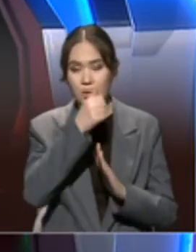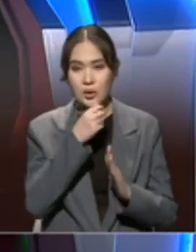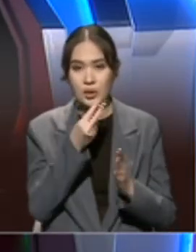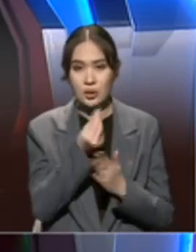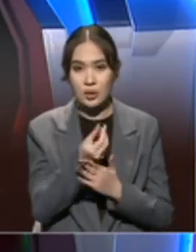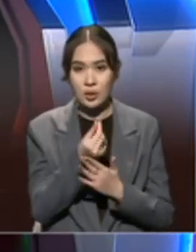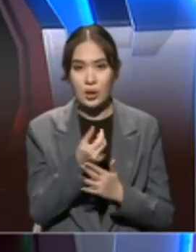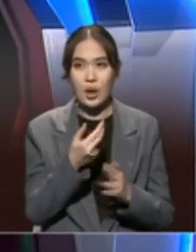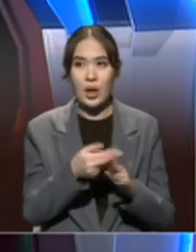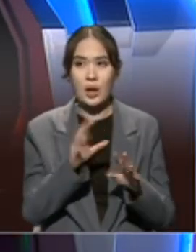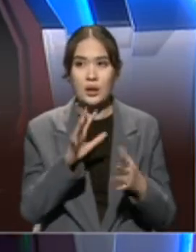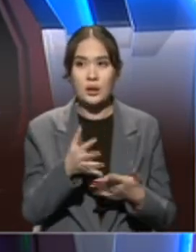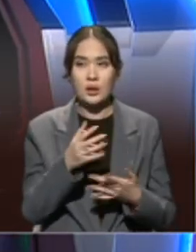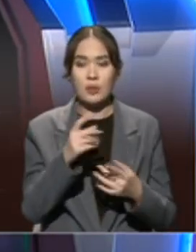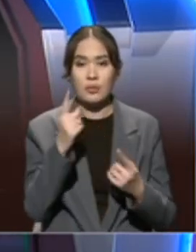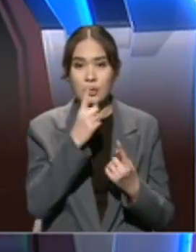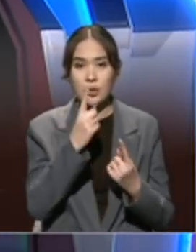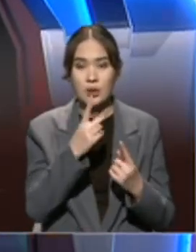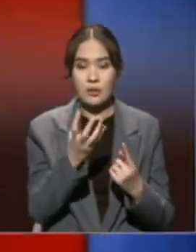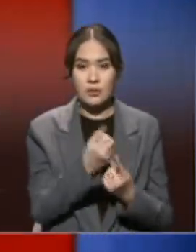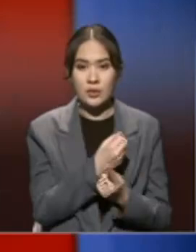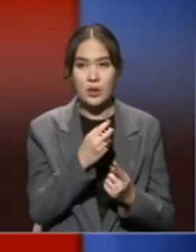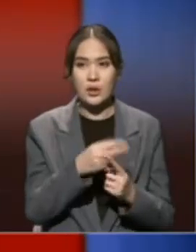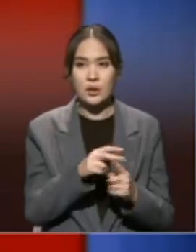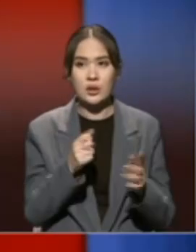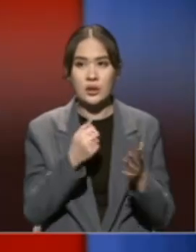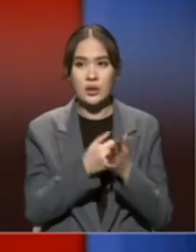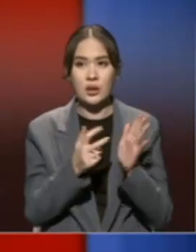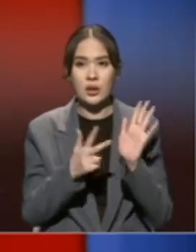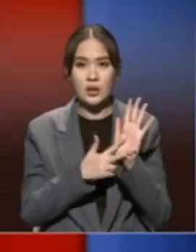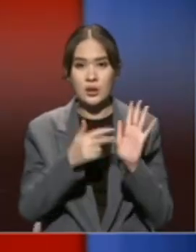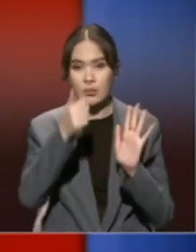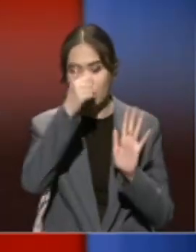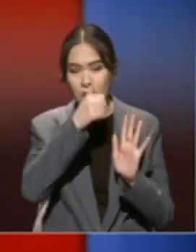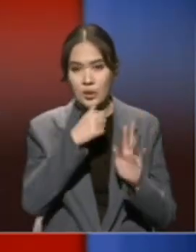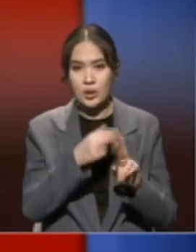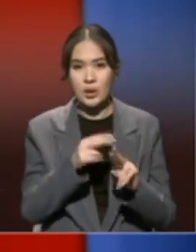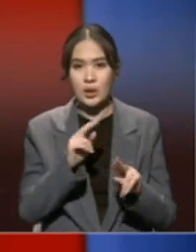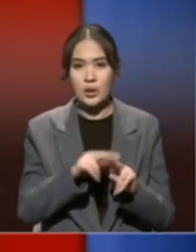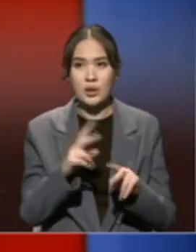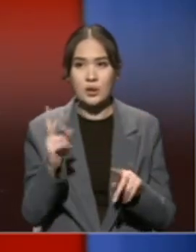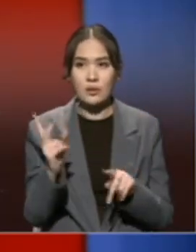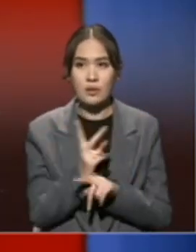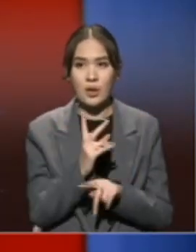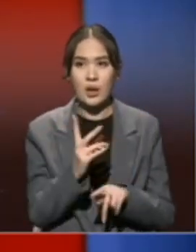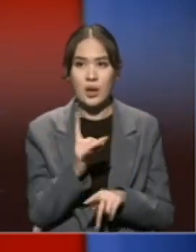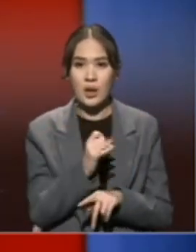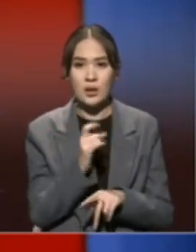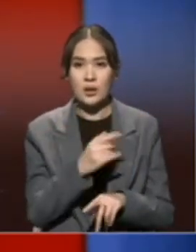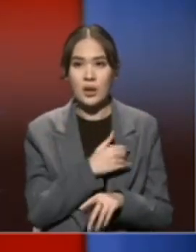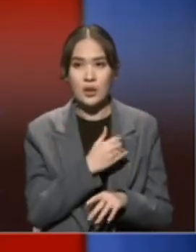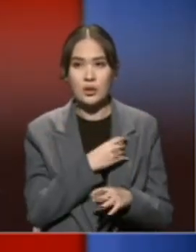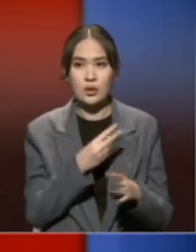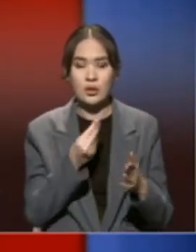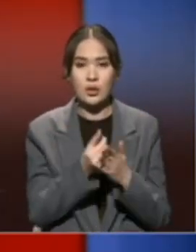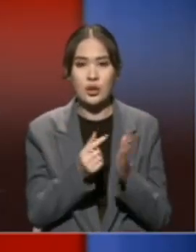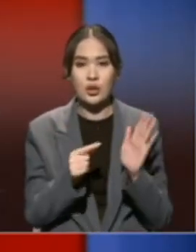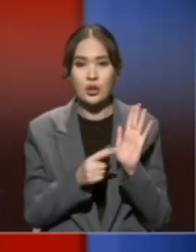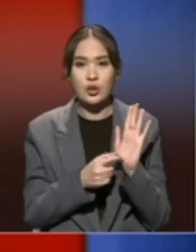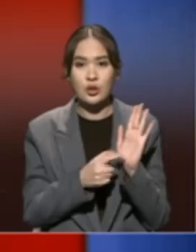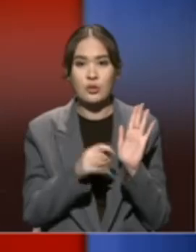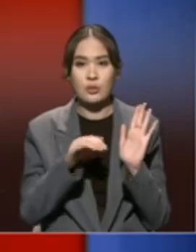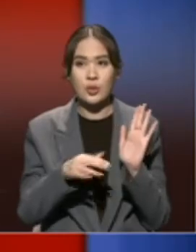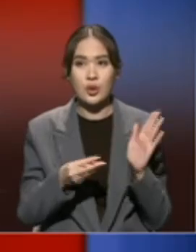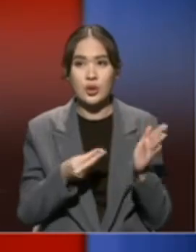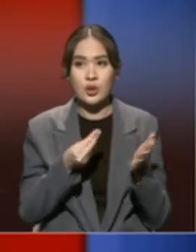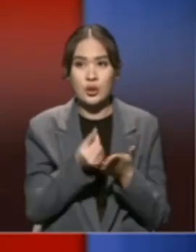жаңағыдай аннуитетін алатын болсаңыз, бірінші, екінші айдан бастап 8-ші айға келген кезде сіз ойлайсыз, мен оны ертерек жауып тастағым келеді, 1 миллион теңгенің мен 700 мың теңгесін жауып тастадым